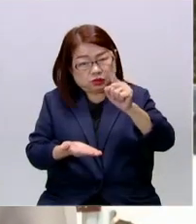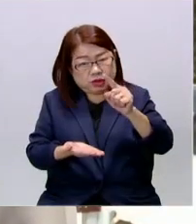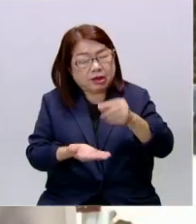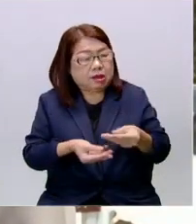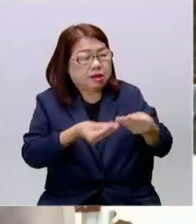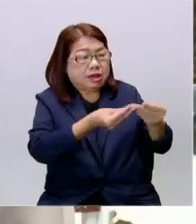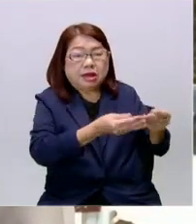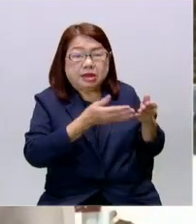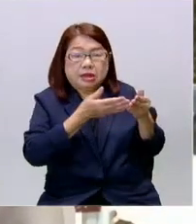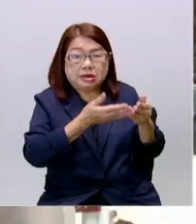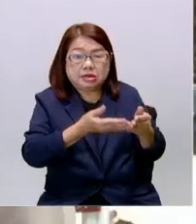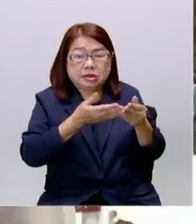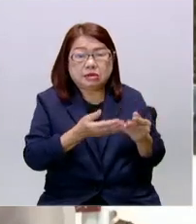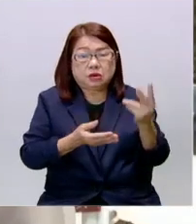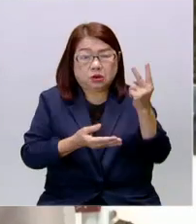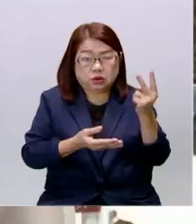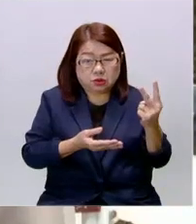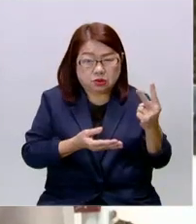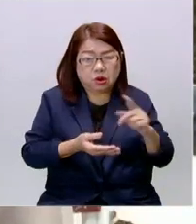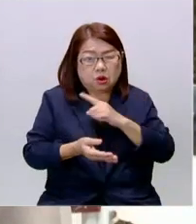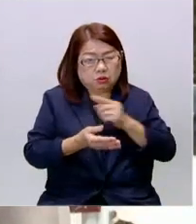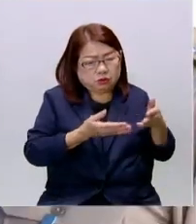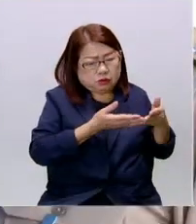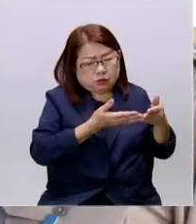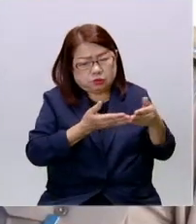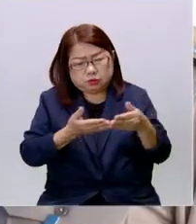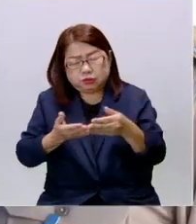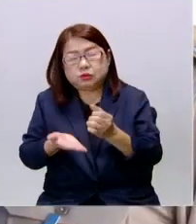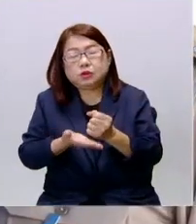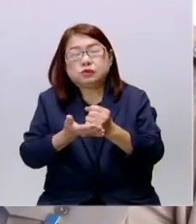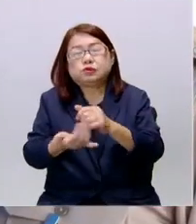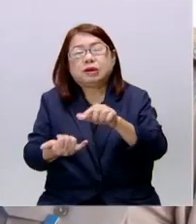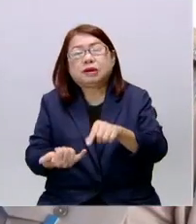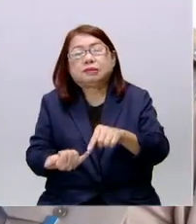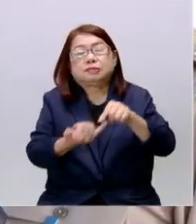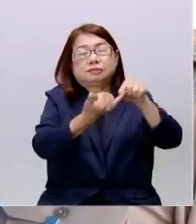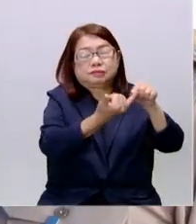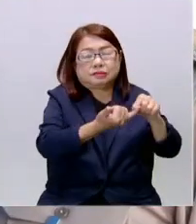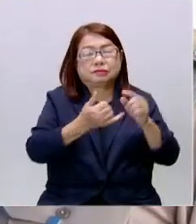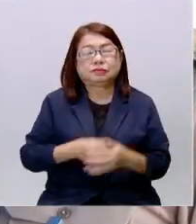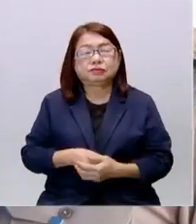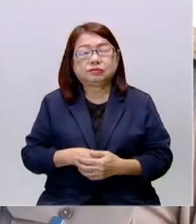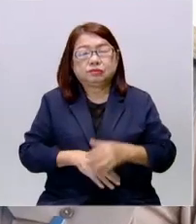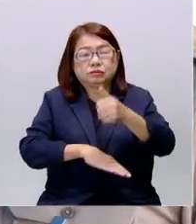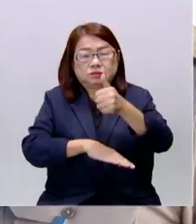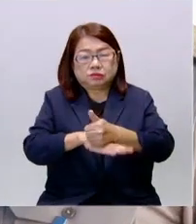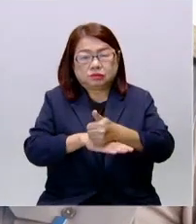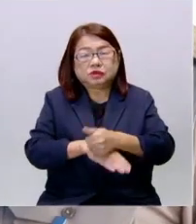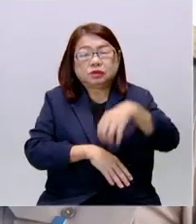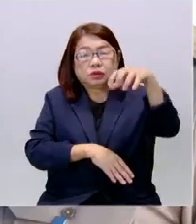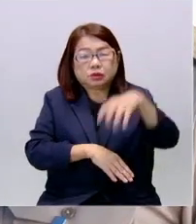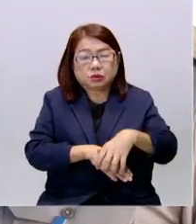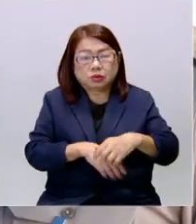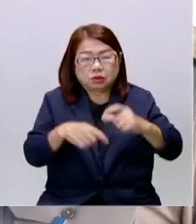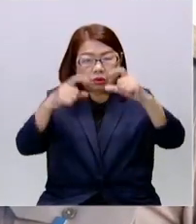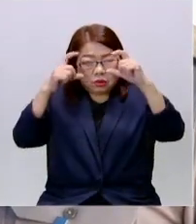ากสินนะครับเพื่อดำเนินการไปเก็บกู้นะครับ นาวาเอกพงศักดิ์รามนุชผู้อำนวยการกองประดาน้ำและถอดทำลายอมร